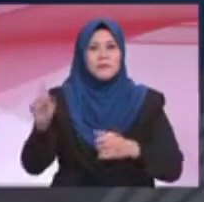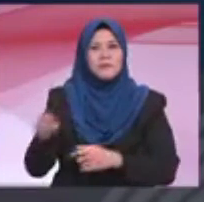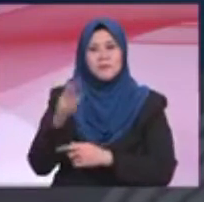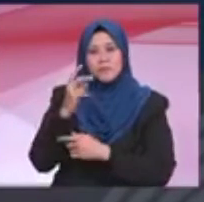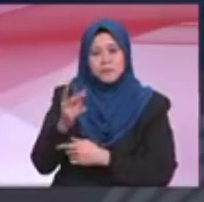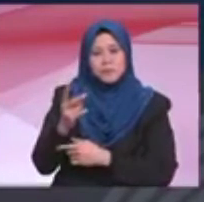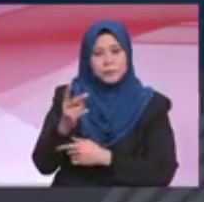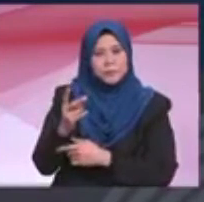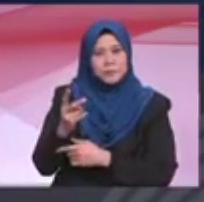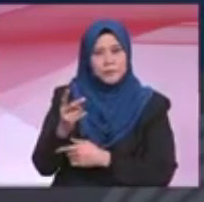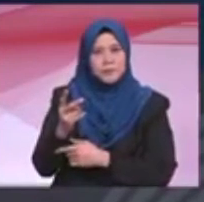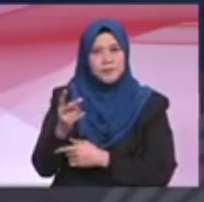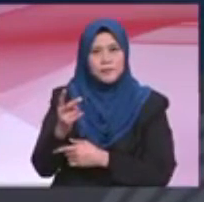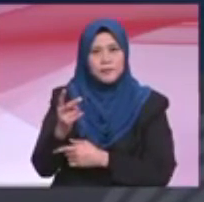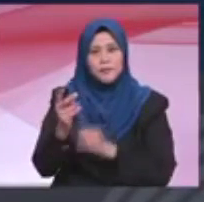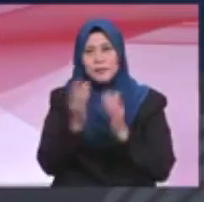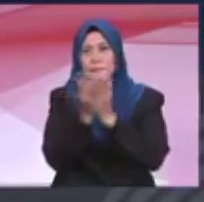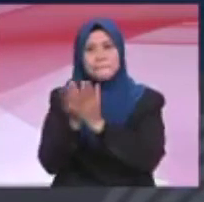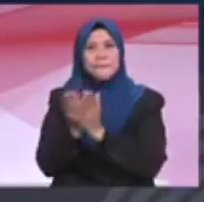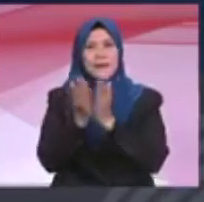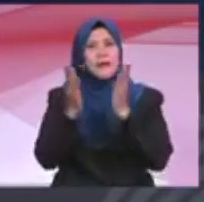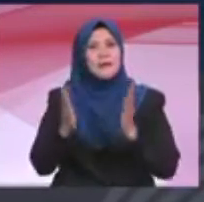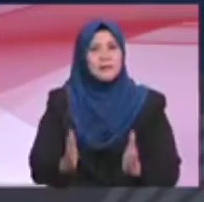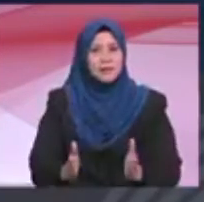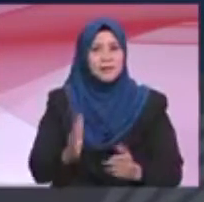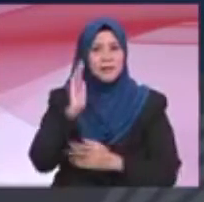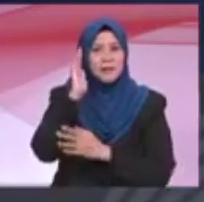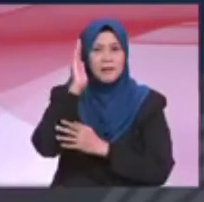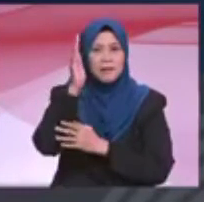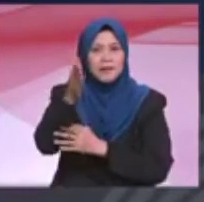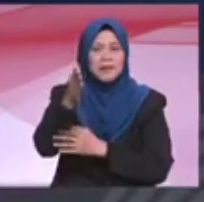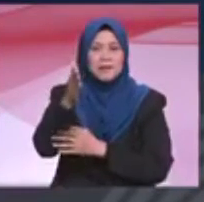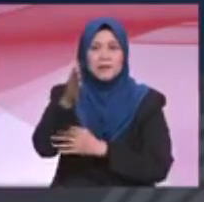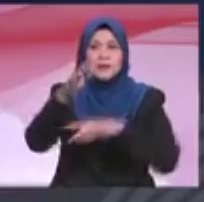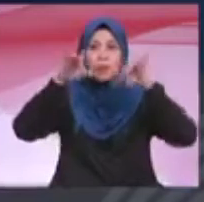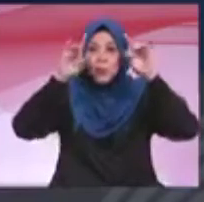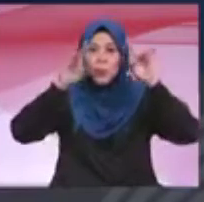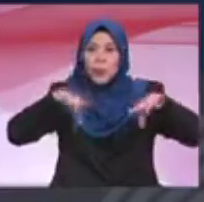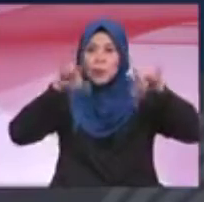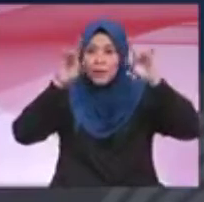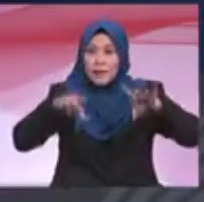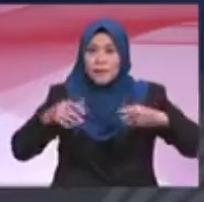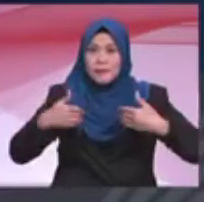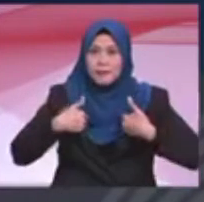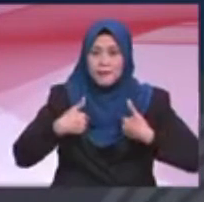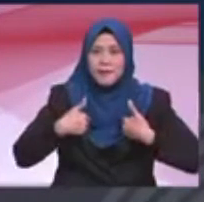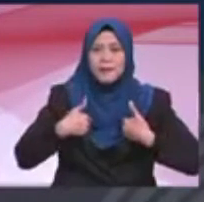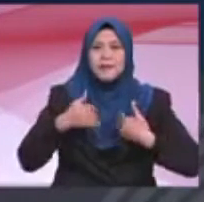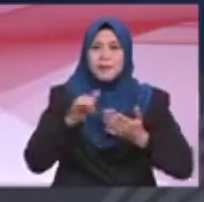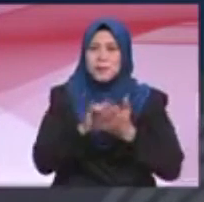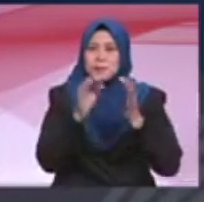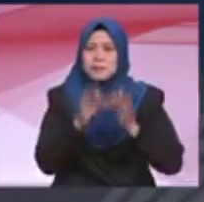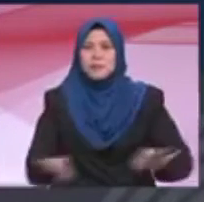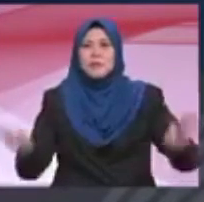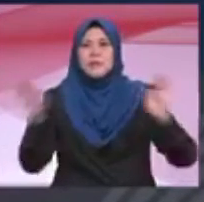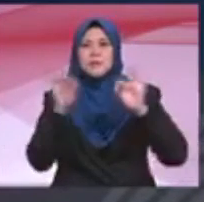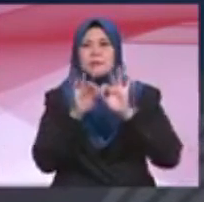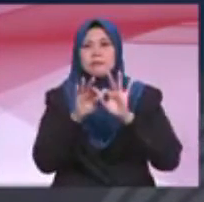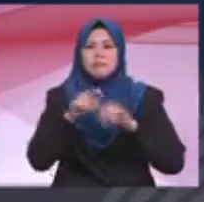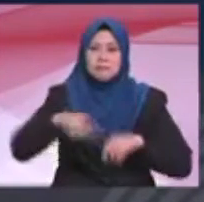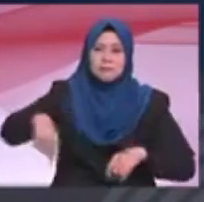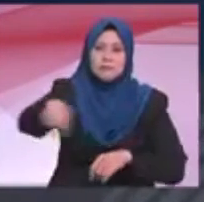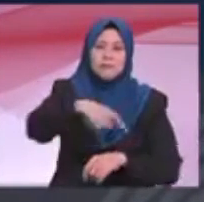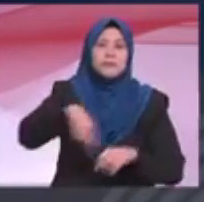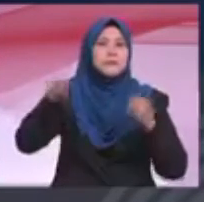memandangkan murid-murid yang bakal menduduki peperiksaan itu adalah satu komponen yang kita ingin pastikan